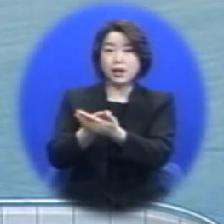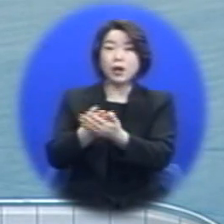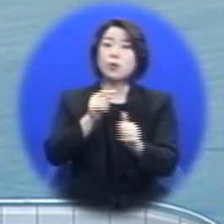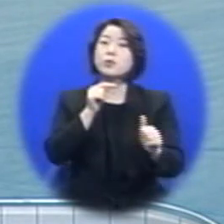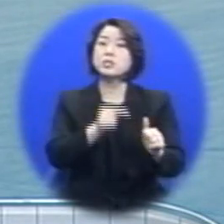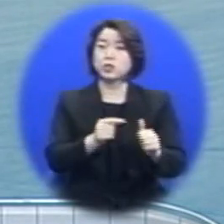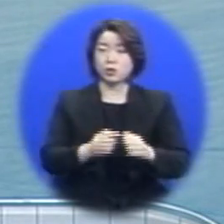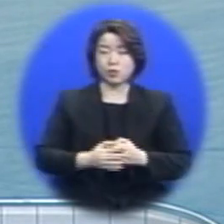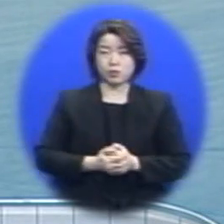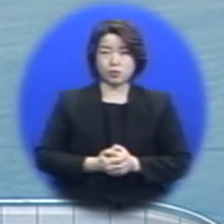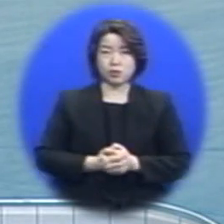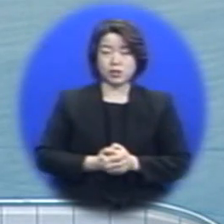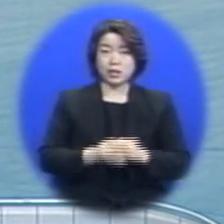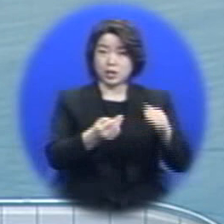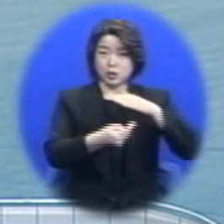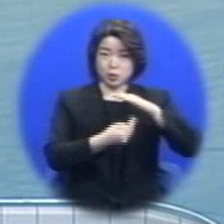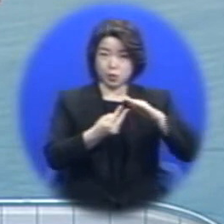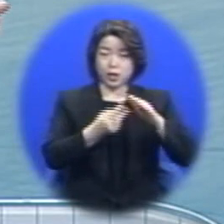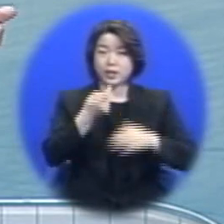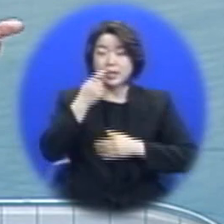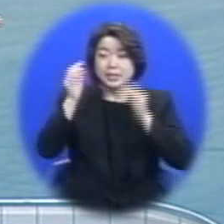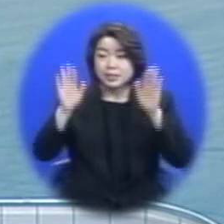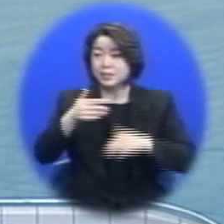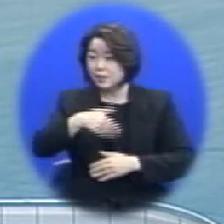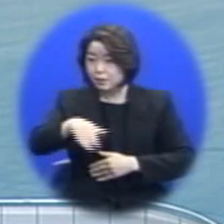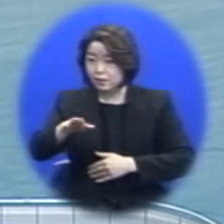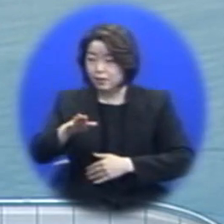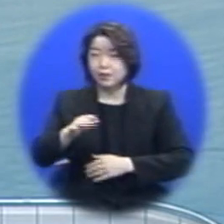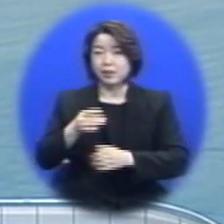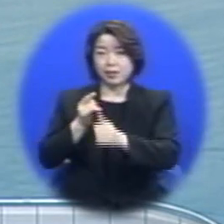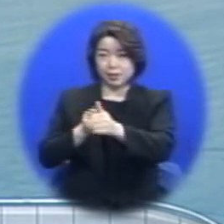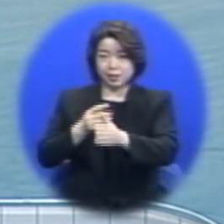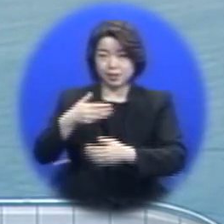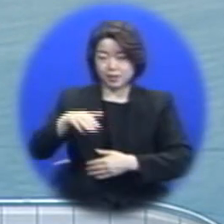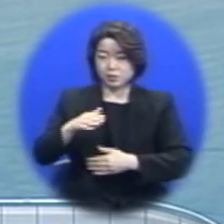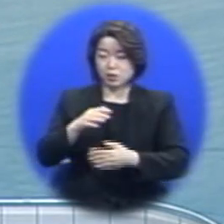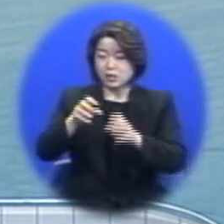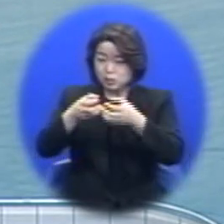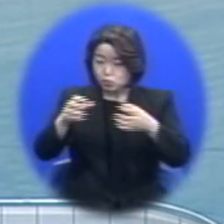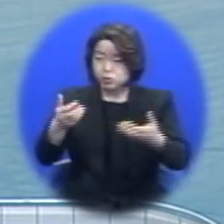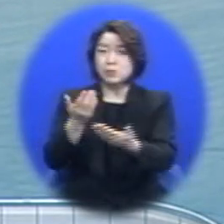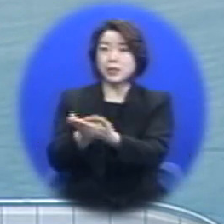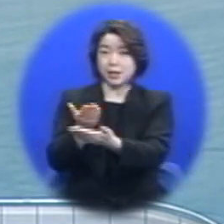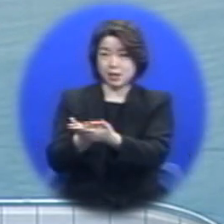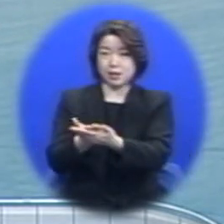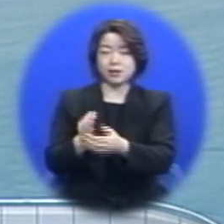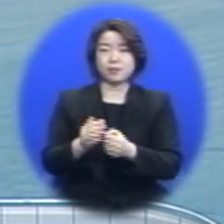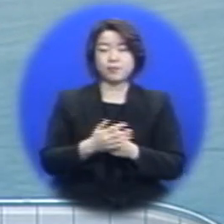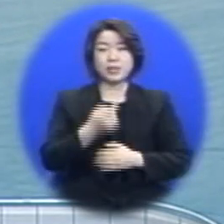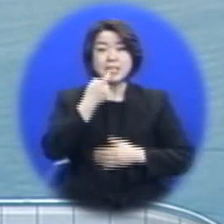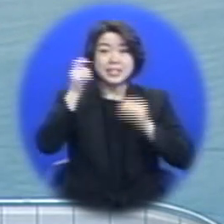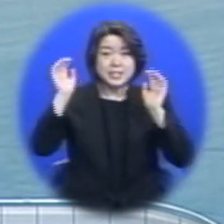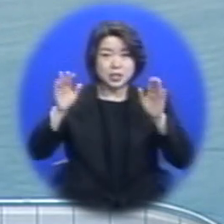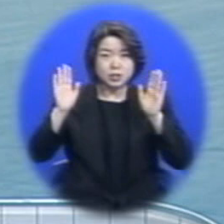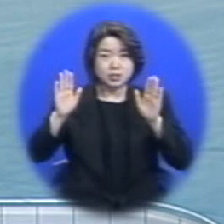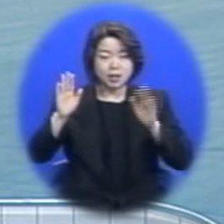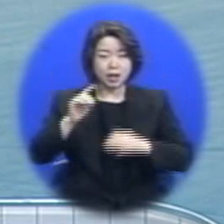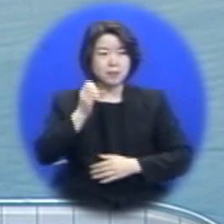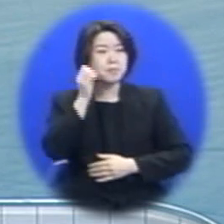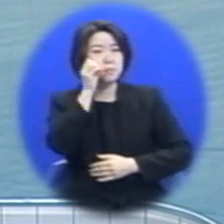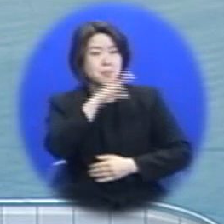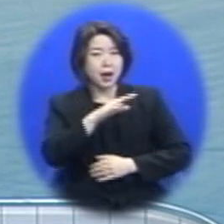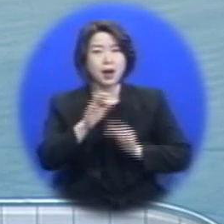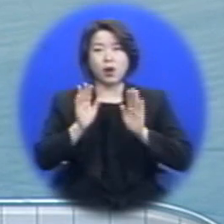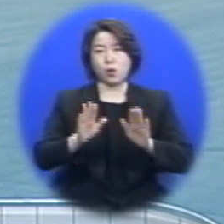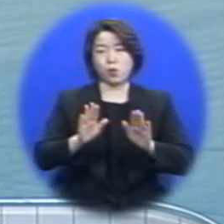하십니다. 그래서 요한이 그 천사에게 가서 두루마리를 달라고 하니까 그 천사가 한 말이